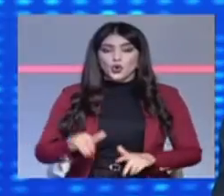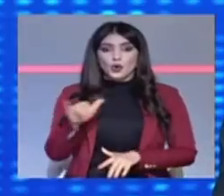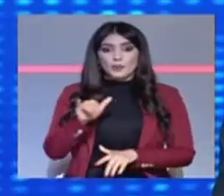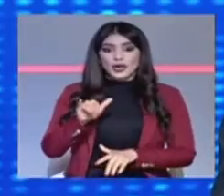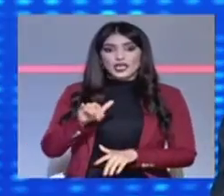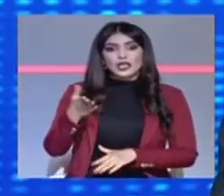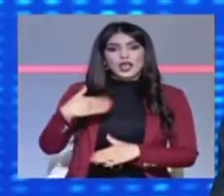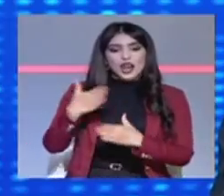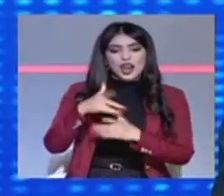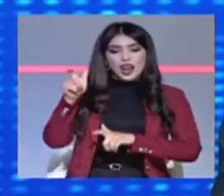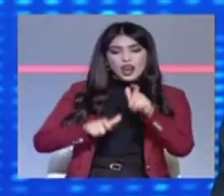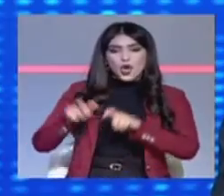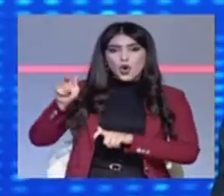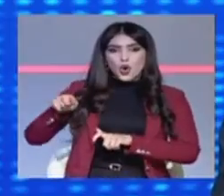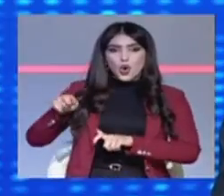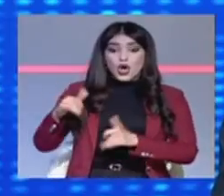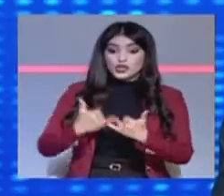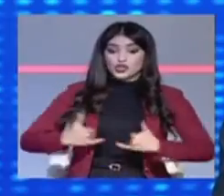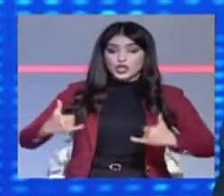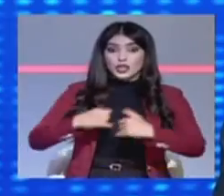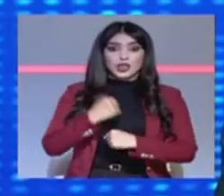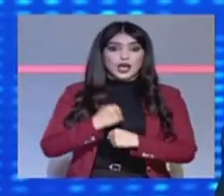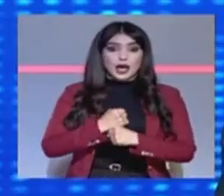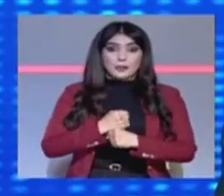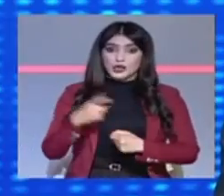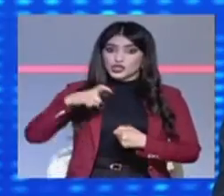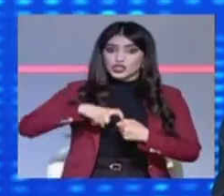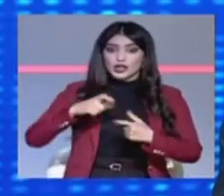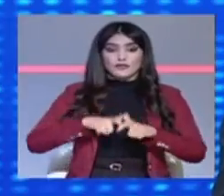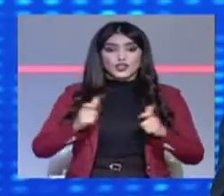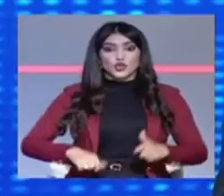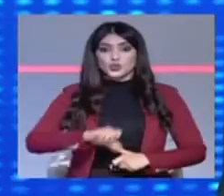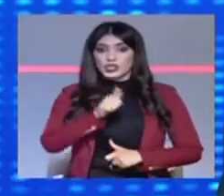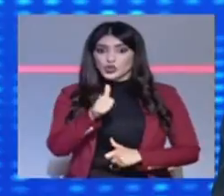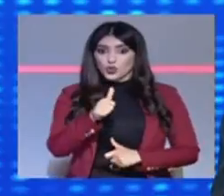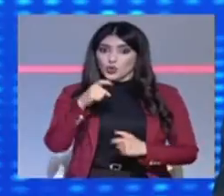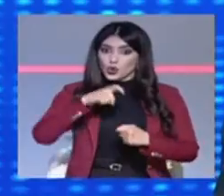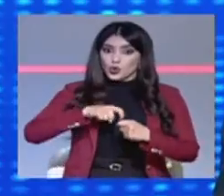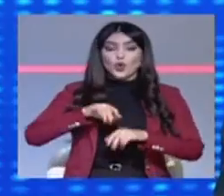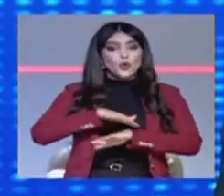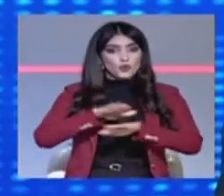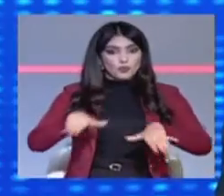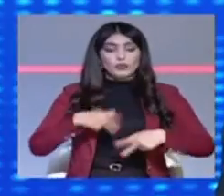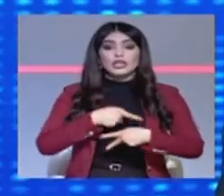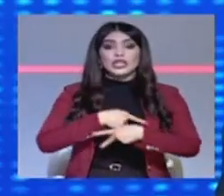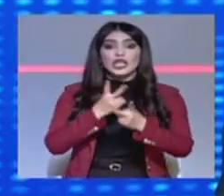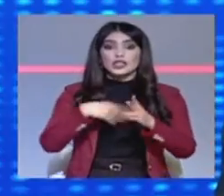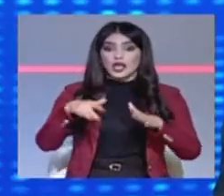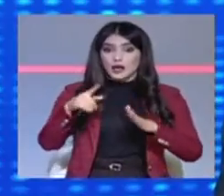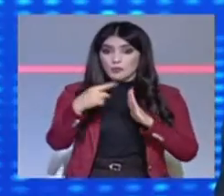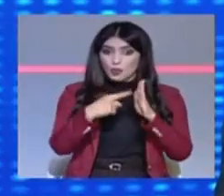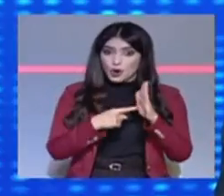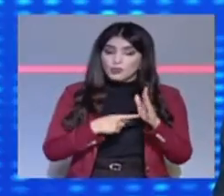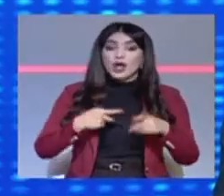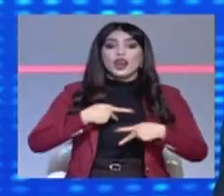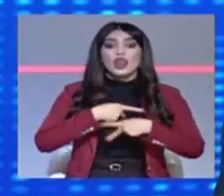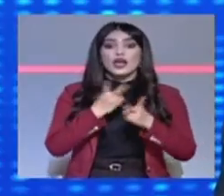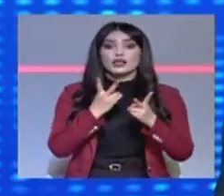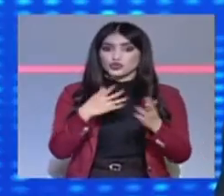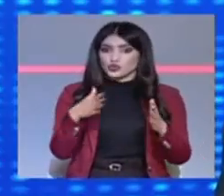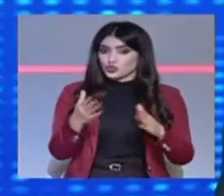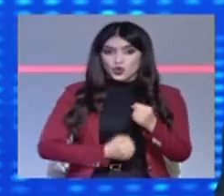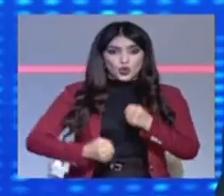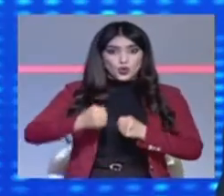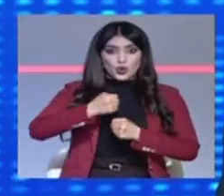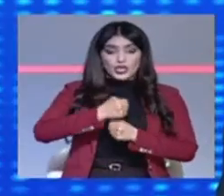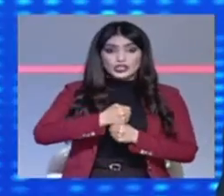القضاه جلسه عمل باشراف رئيس الحكومه هشام المشيشي انتهت باعلان هذه الاجراءات من بينها انشاء